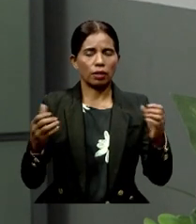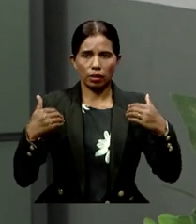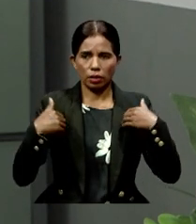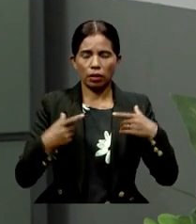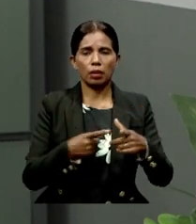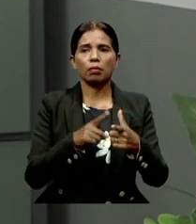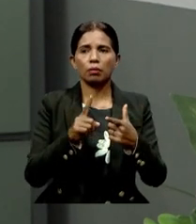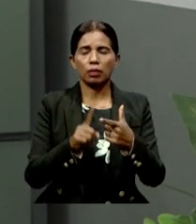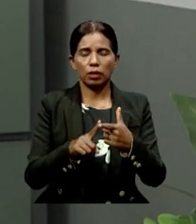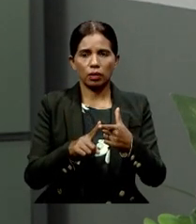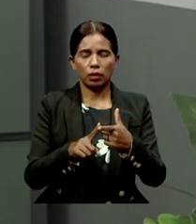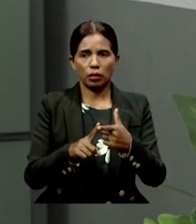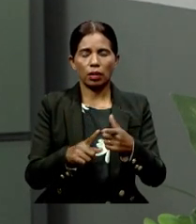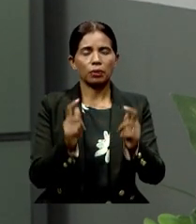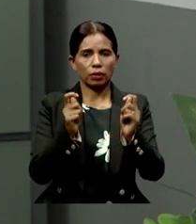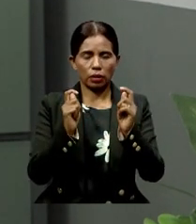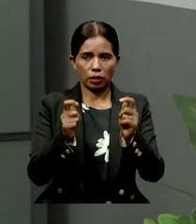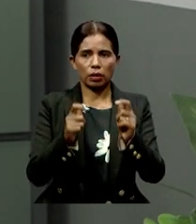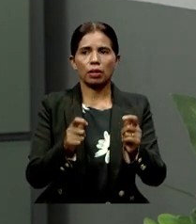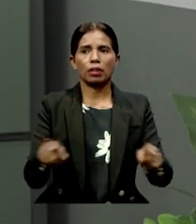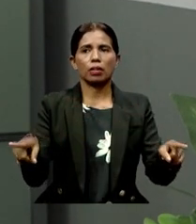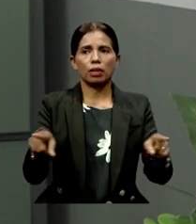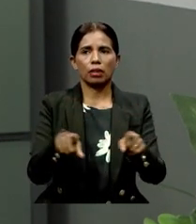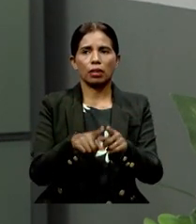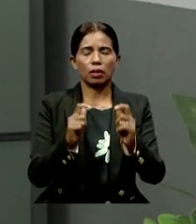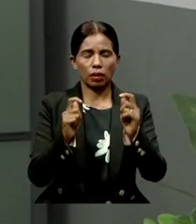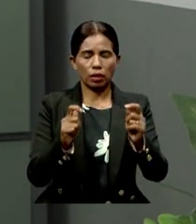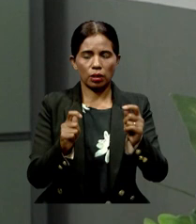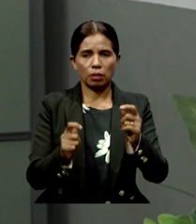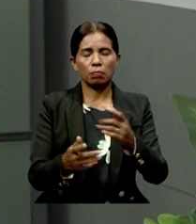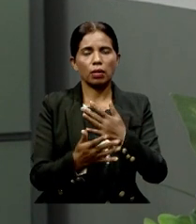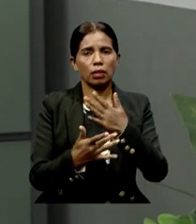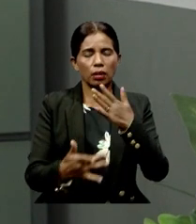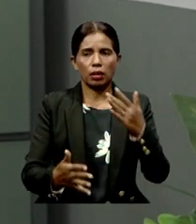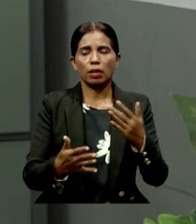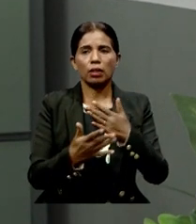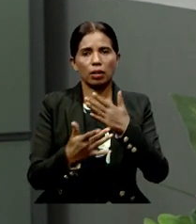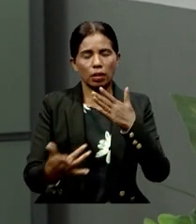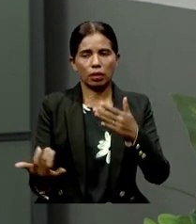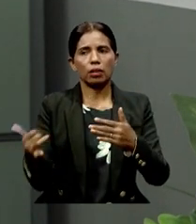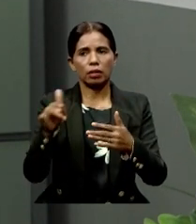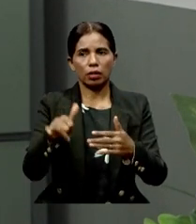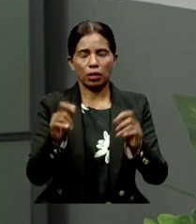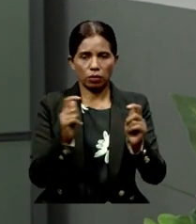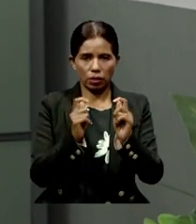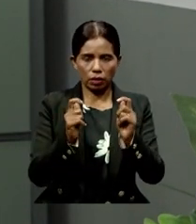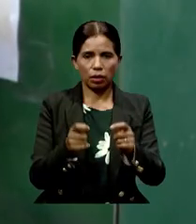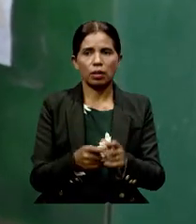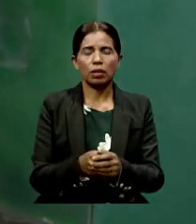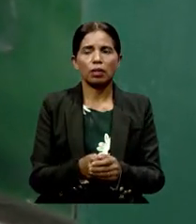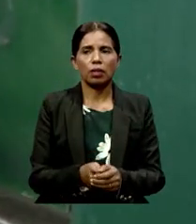gluko tes glukosa anesan mbak iha rang midar sih nih barang midar sih nih mak atu tes. Nih dan